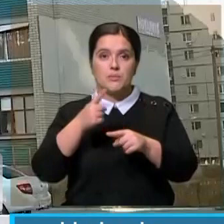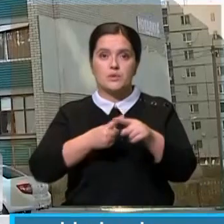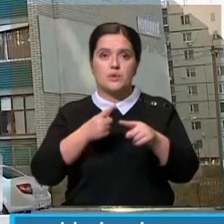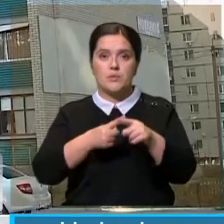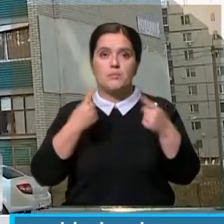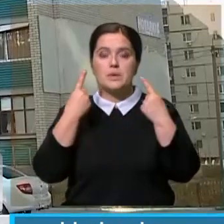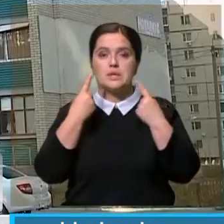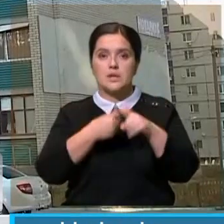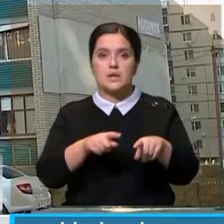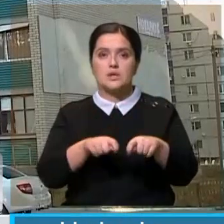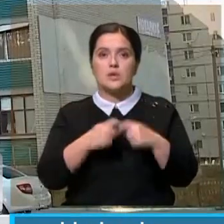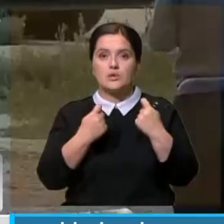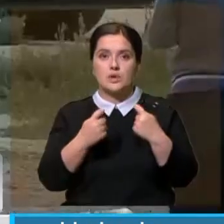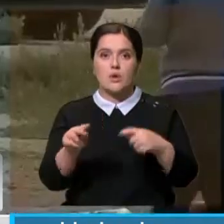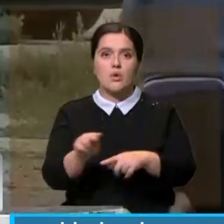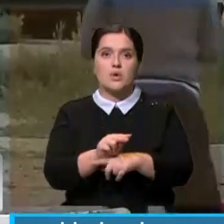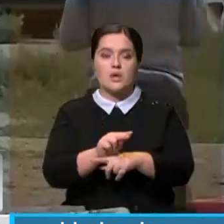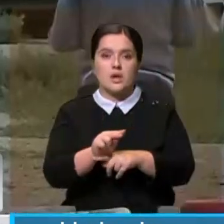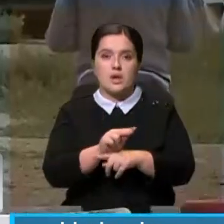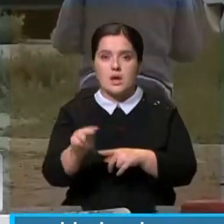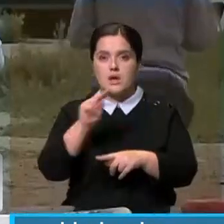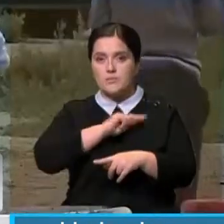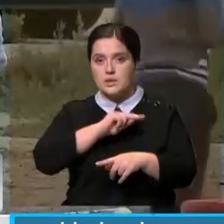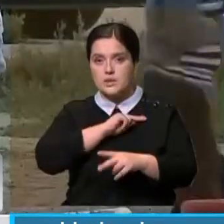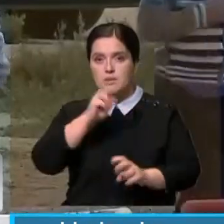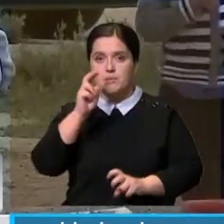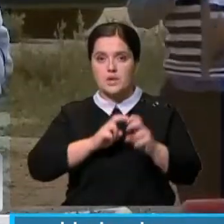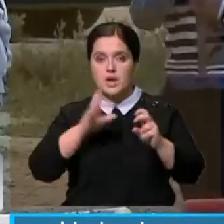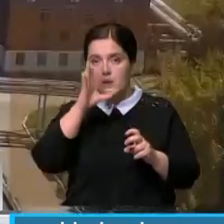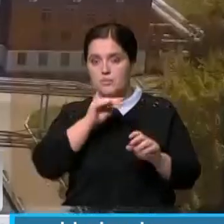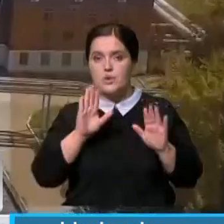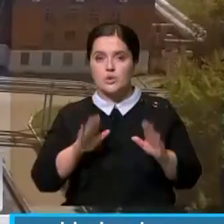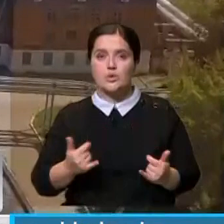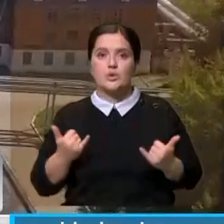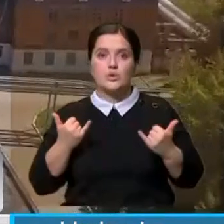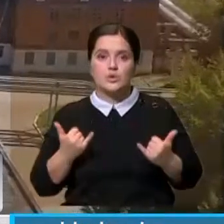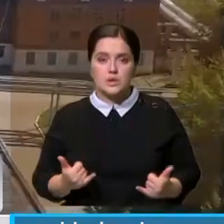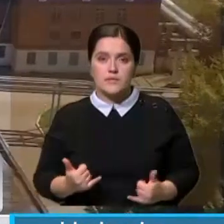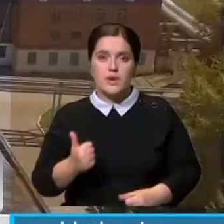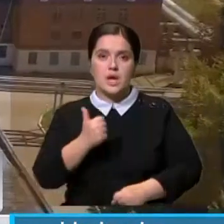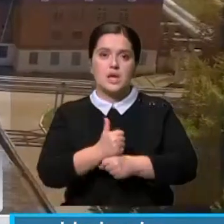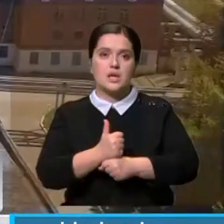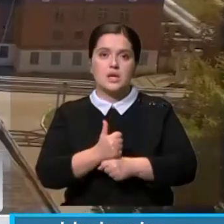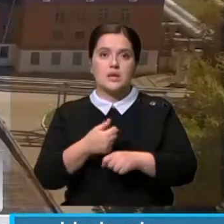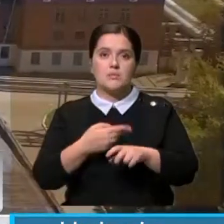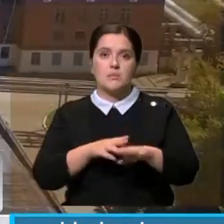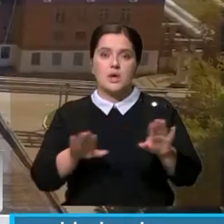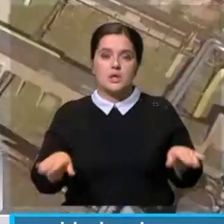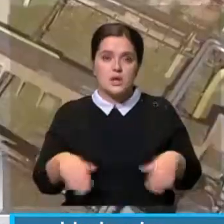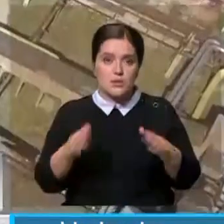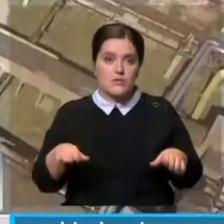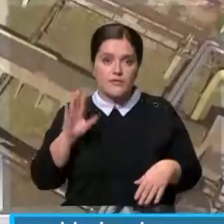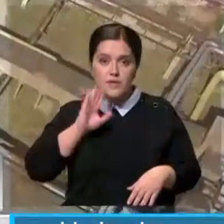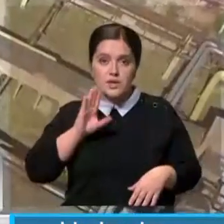запуске оборудования произошло технологическое нарушение, устранить которое работники коммунального предприятия смогли только сегодня. Отмечу, главная